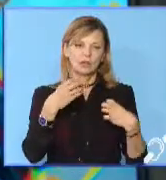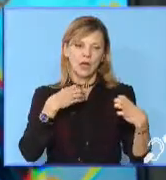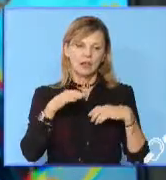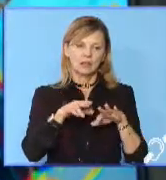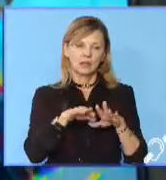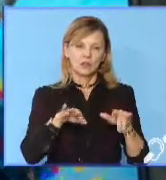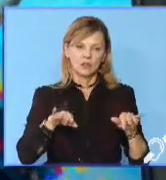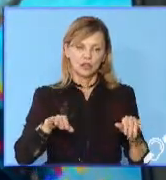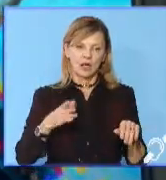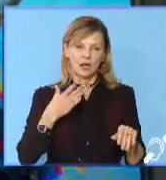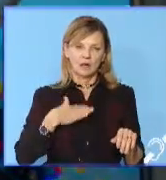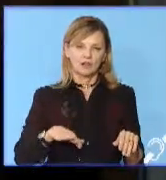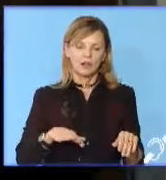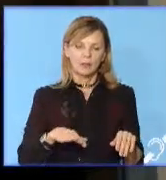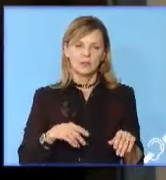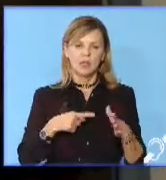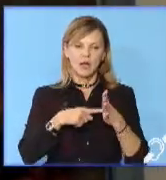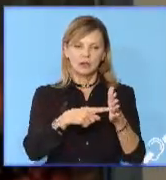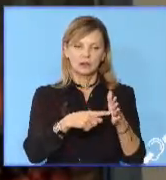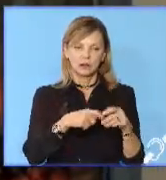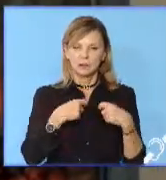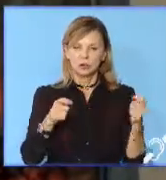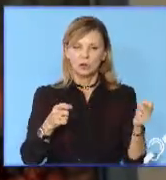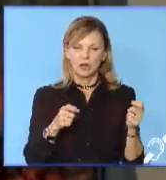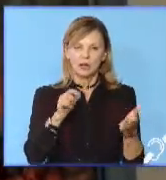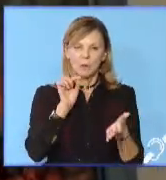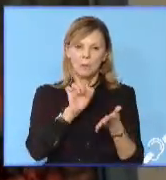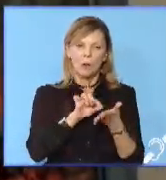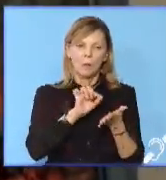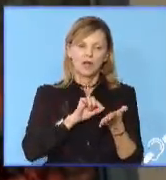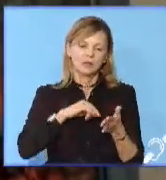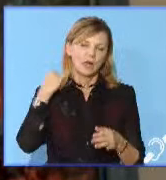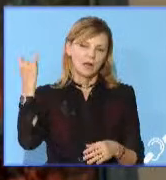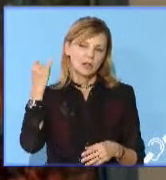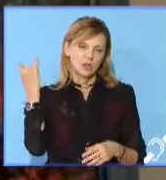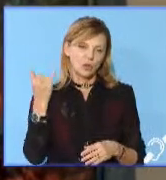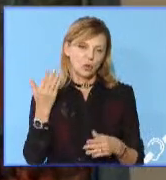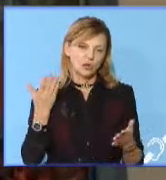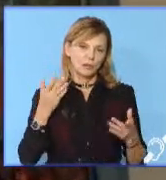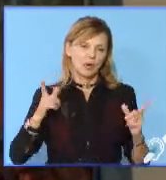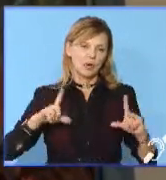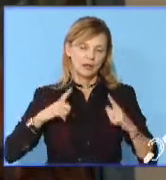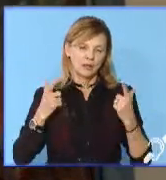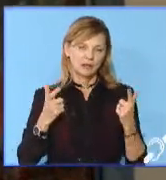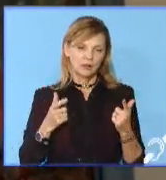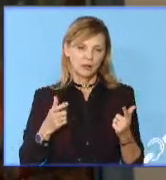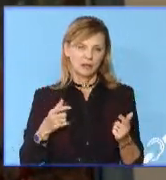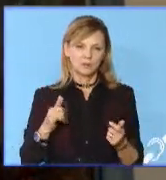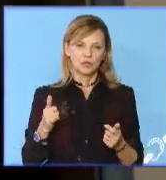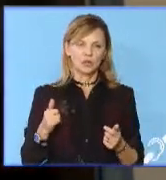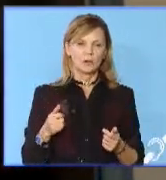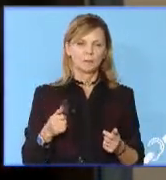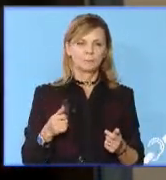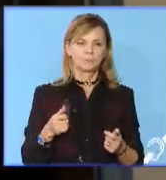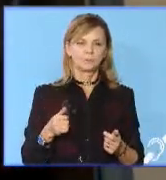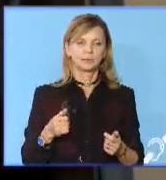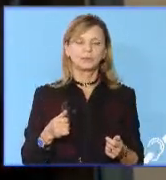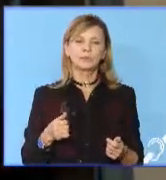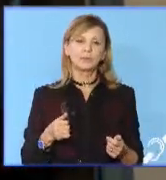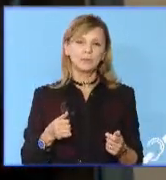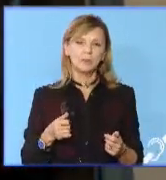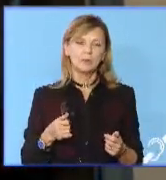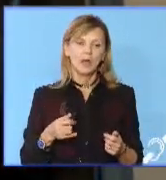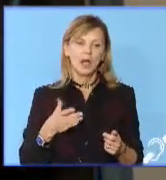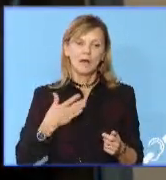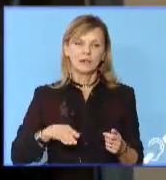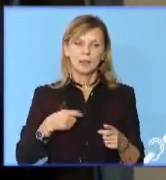Încercăm să atingem toate momentele istorice prin care trăim, de la, nu știu, sistematica este invazie, da? Și încercăm să atingem absolut totul,